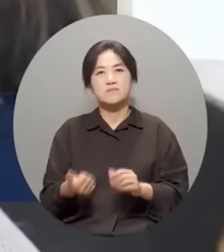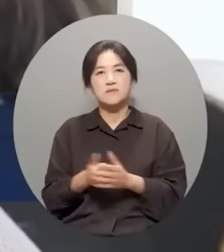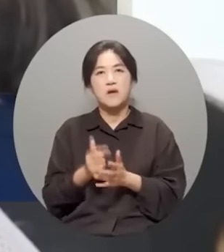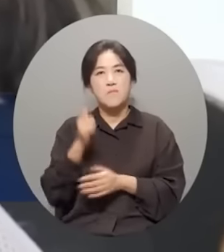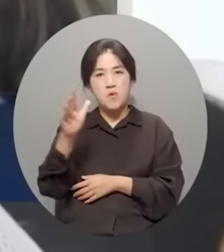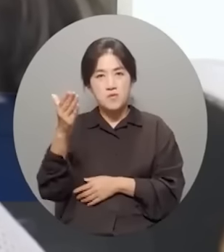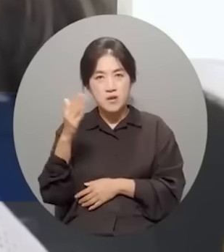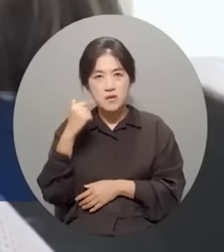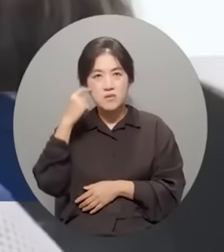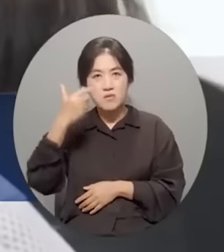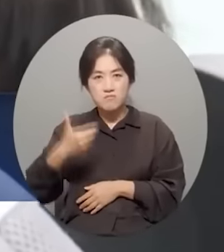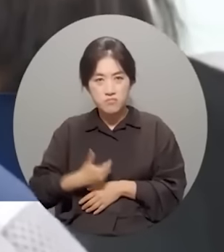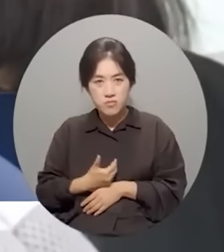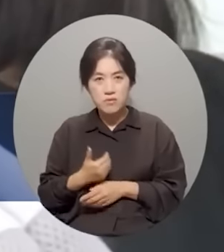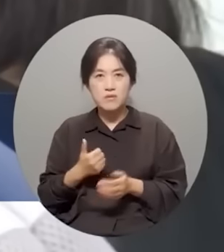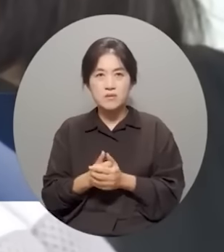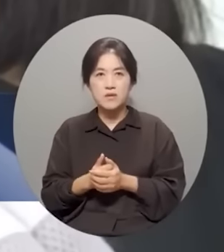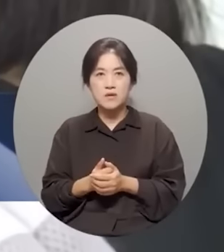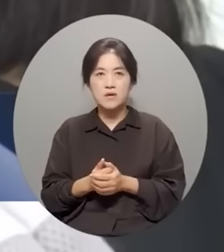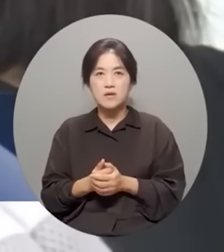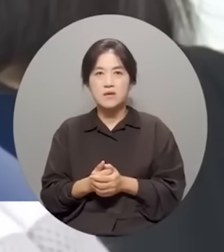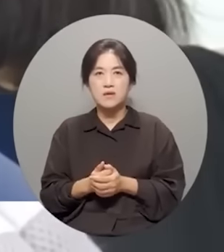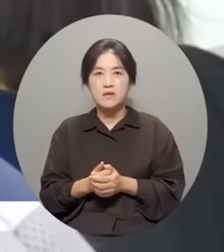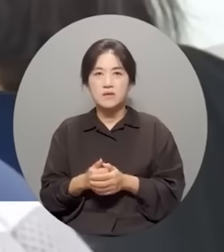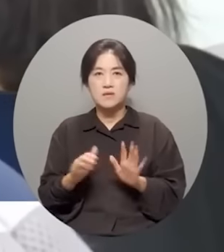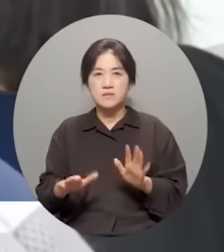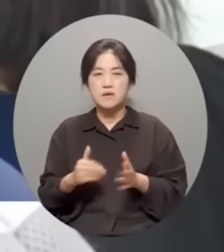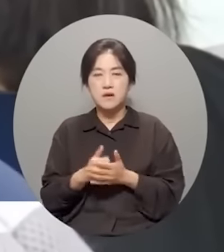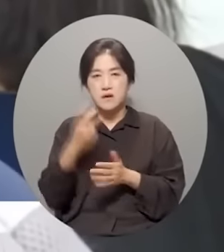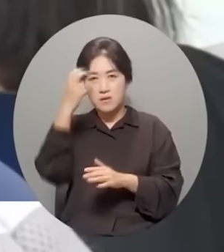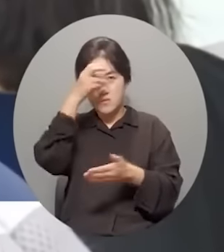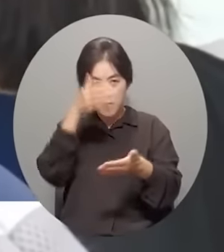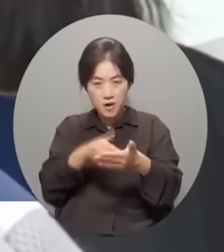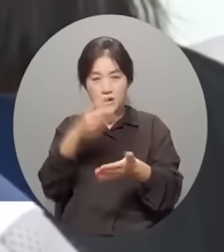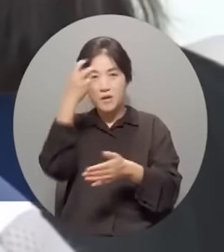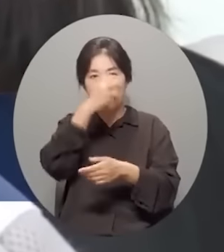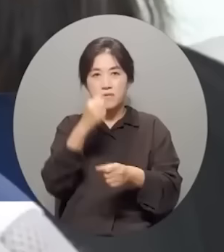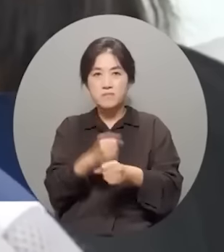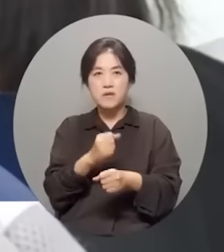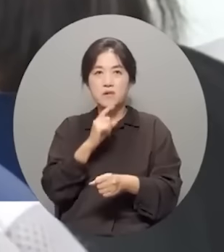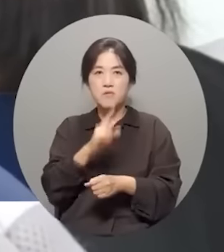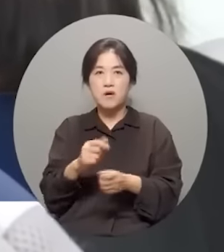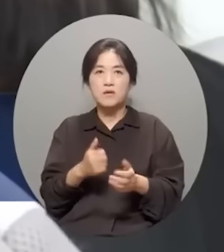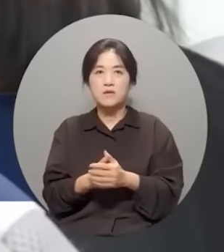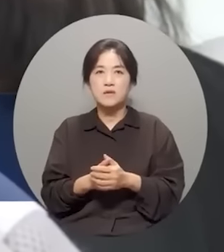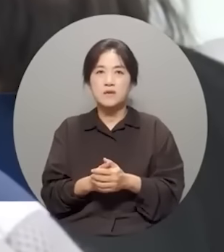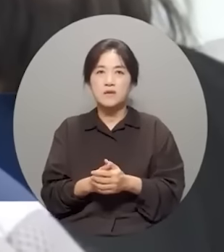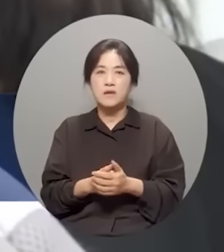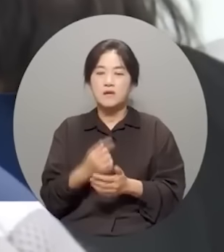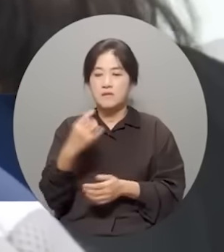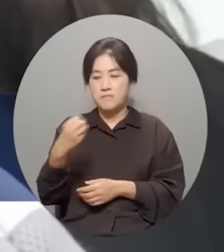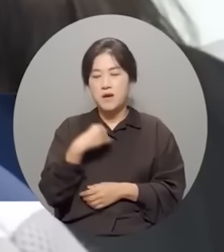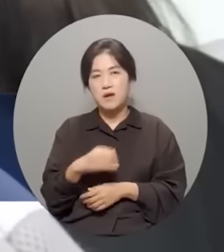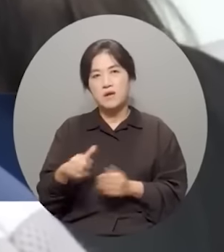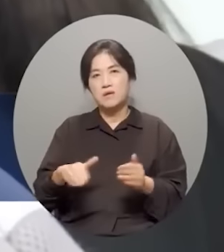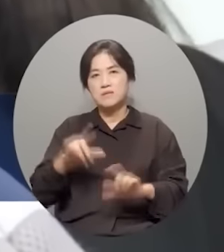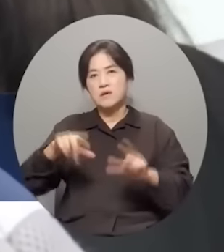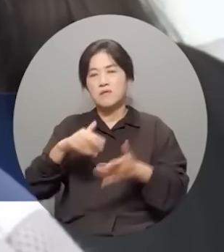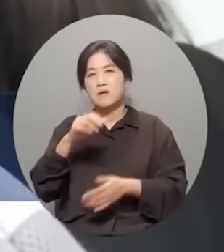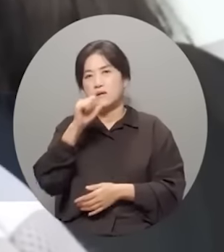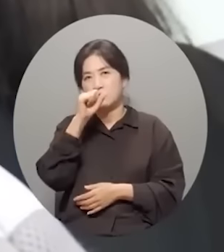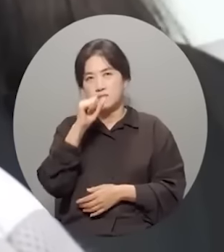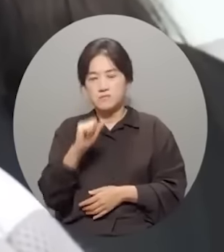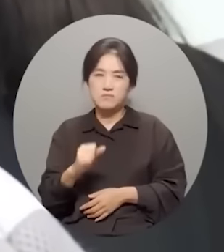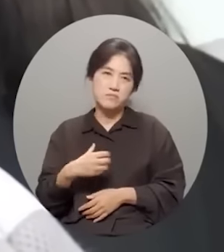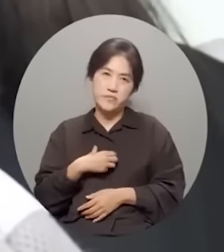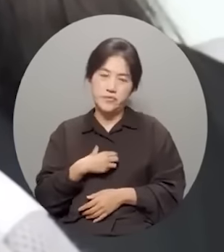병원 도착했을 때 이제 검사를 했는데 거기 응급실 과장님께서 저한테 상황이 좋지